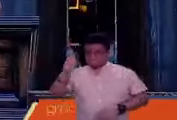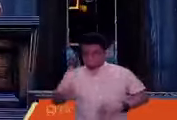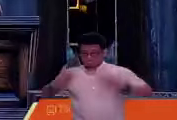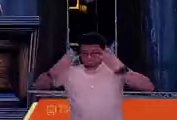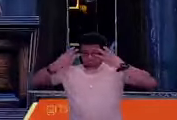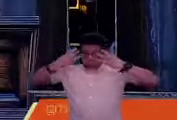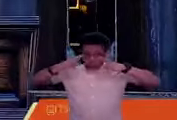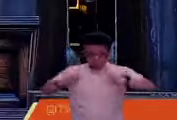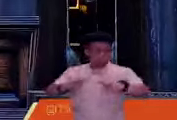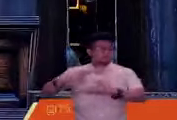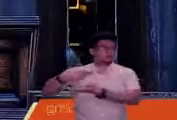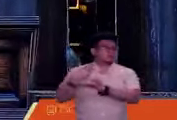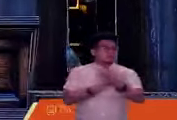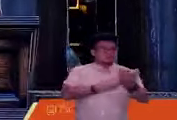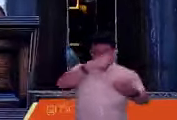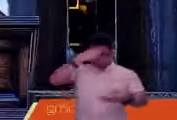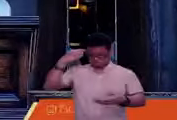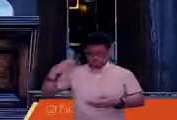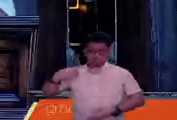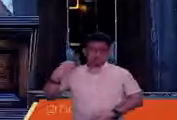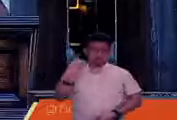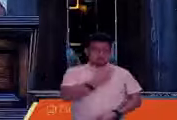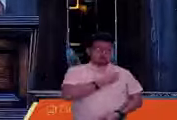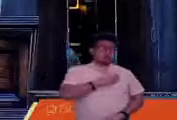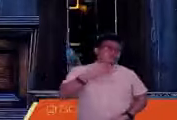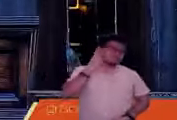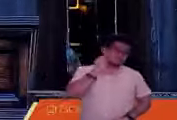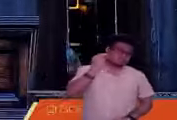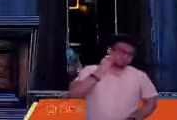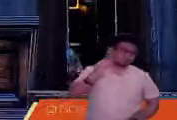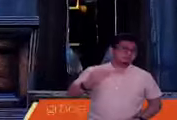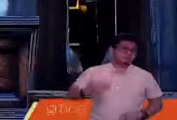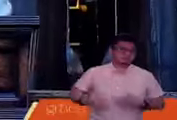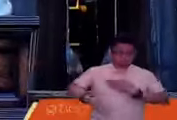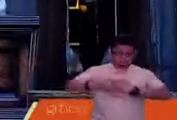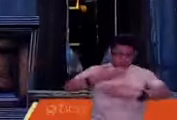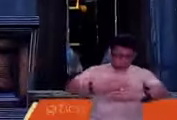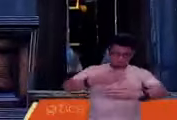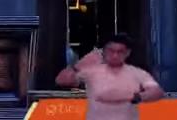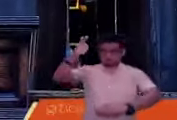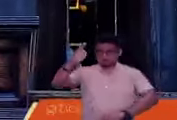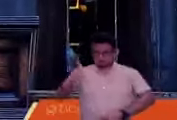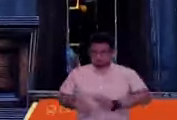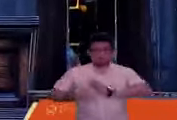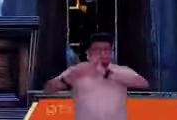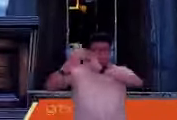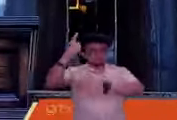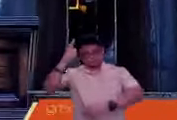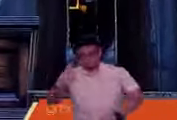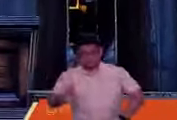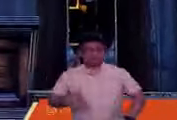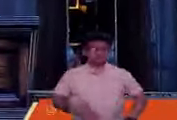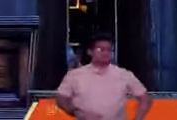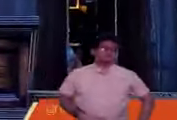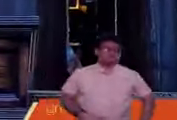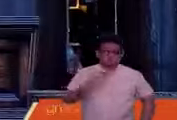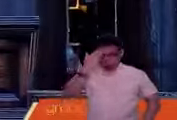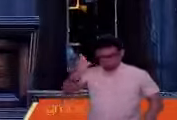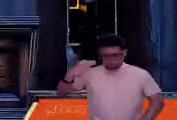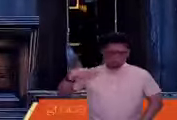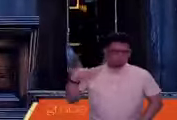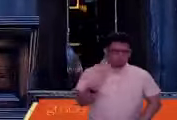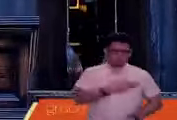at us because of our history and experience before the Lord. Nga nung kita